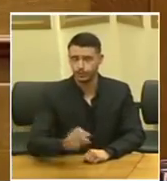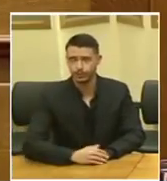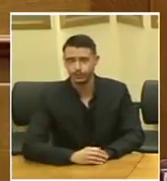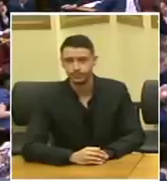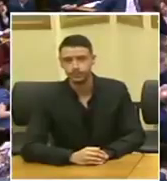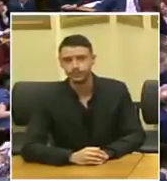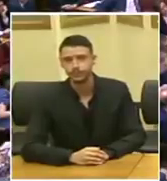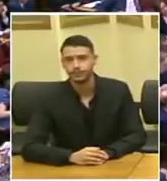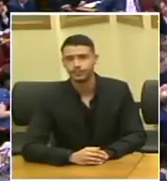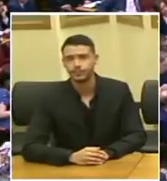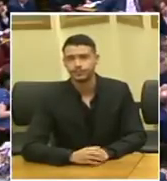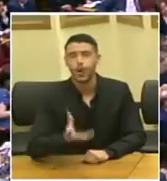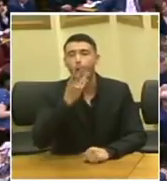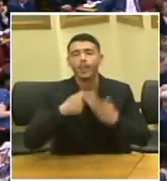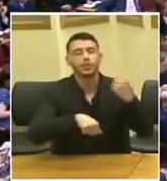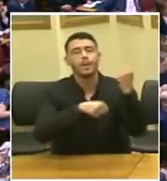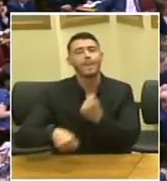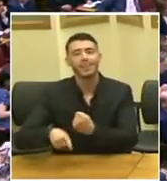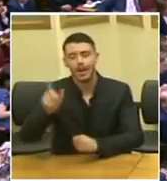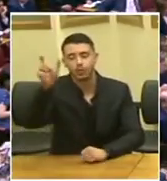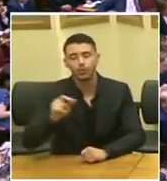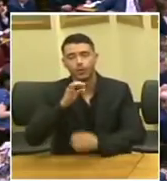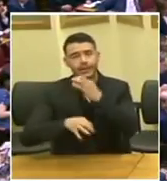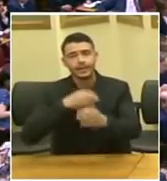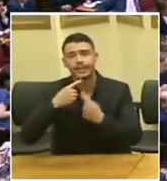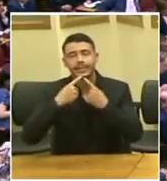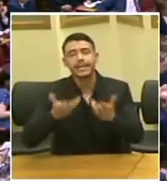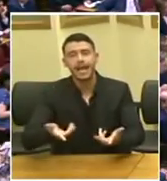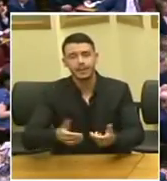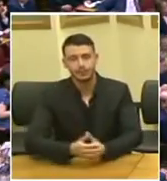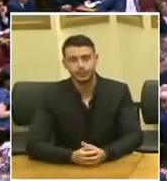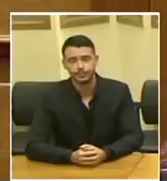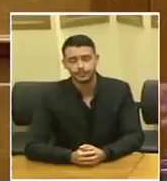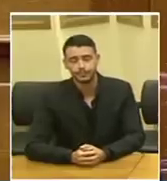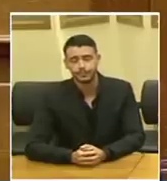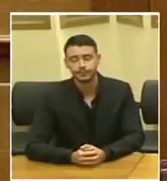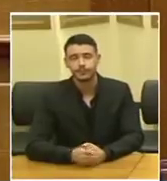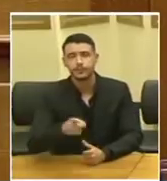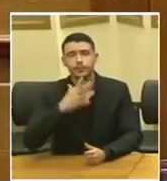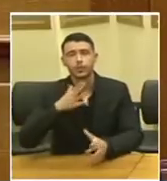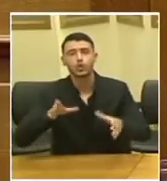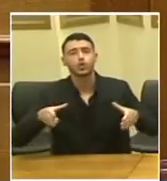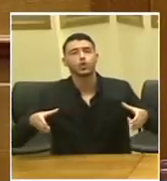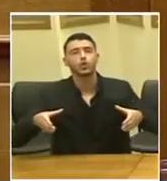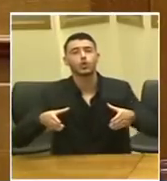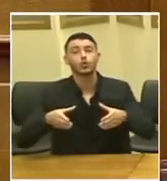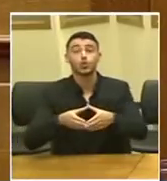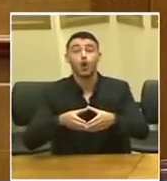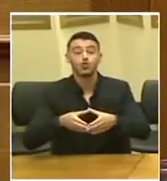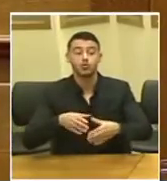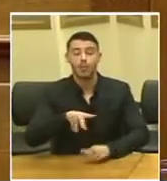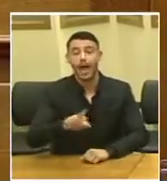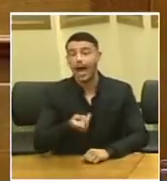λέει ο Ανδρέας ο Παπαδρέου? Για να δούμε τι λέει. Που το κόμμα της αξιωματικής αντιπολίτευσης, απαπαπαπα η